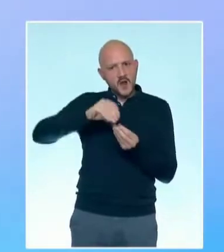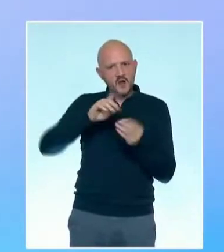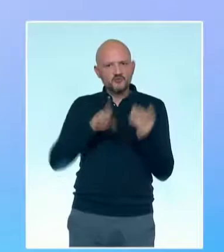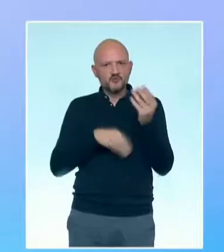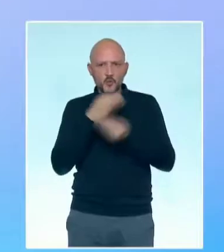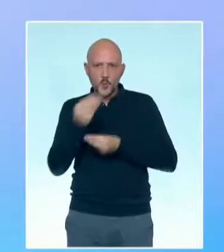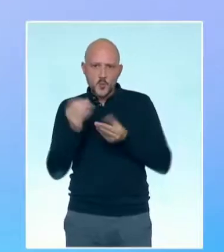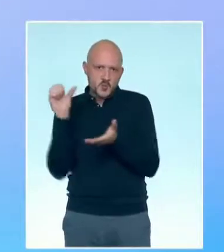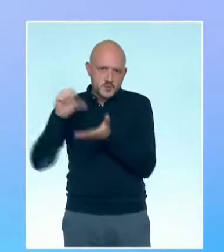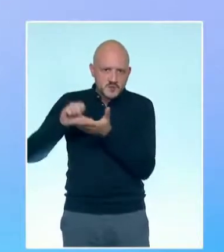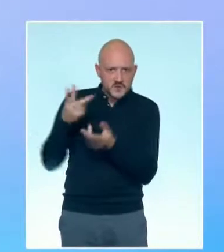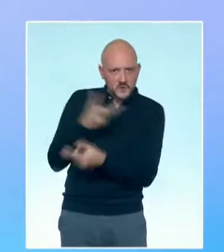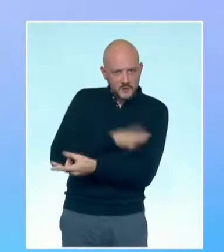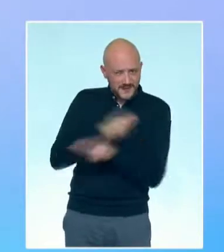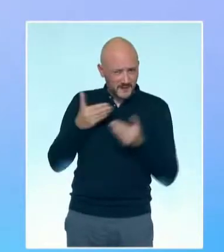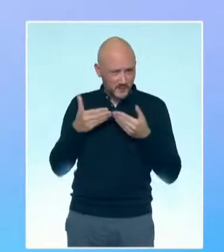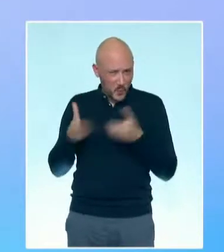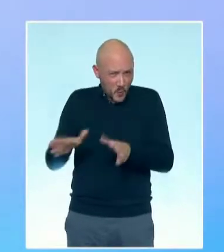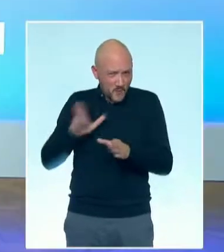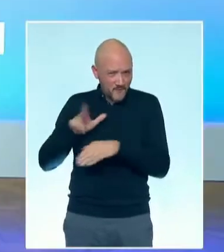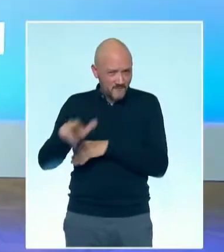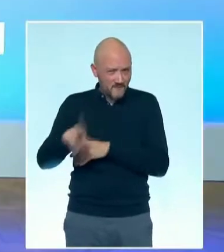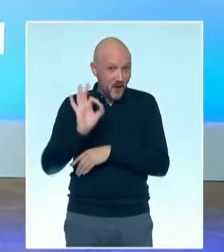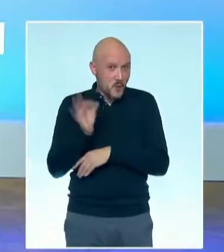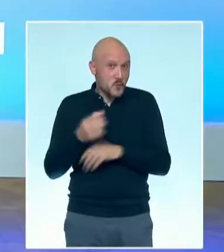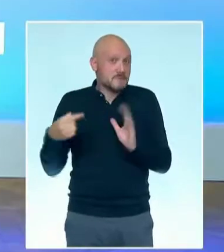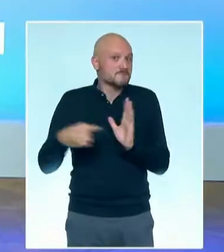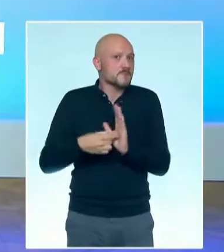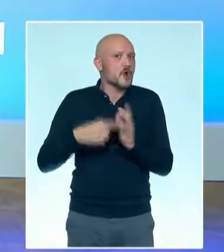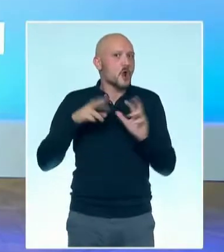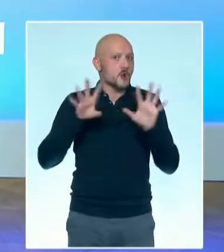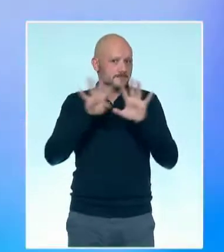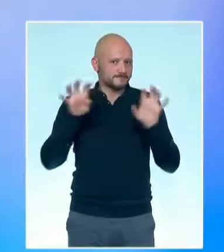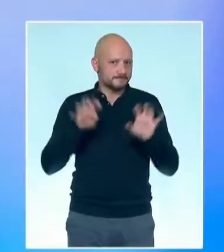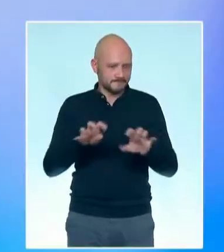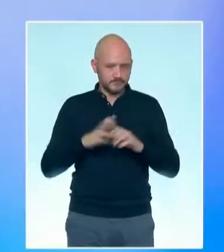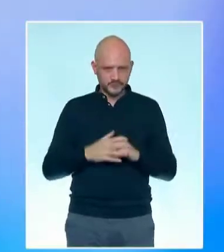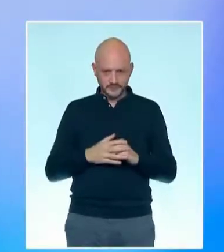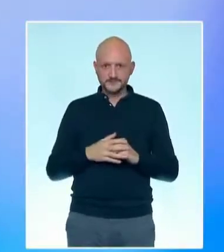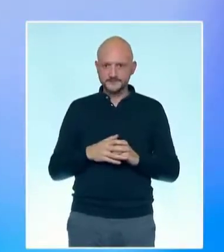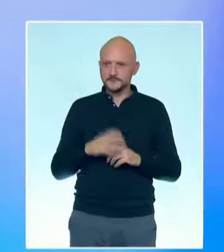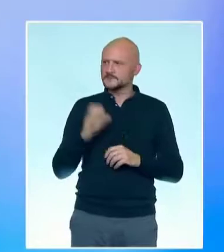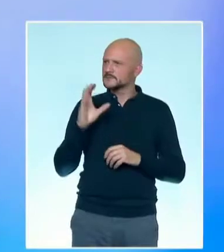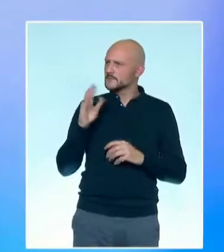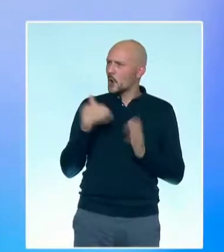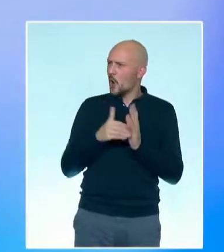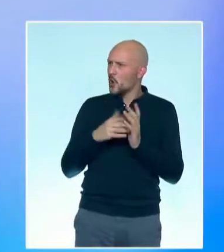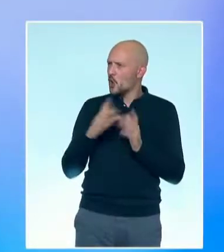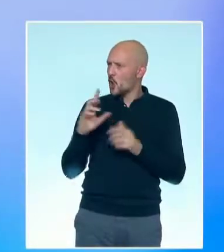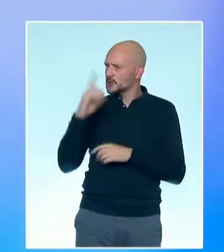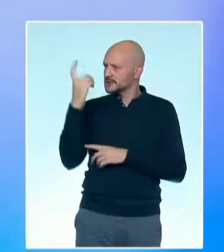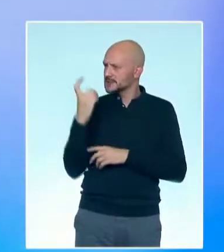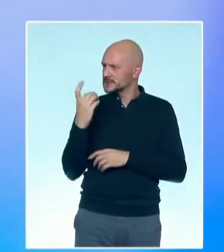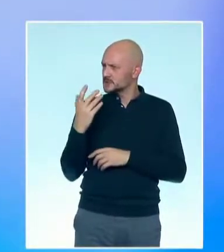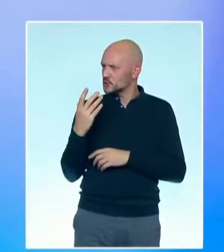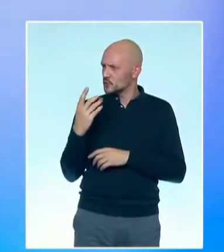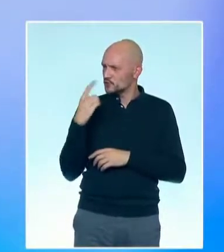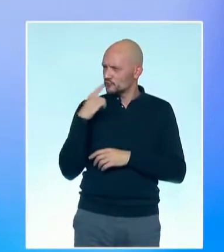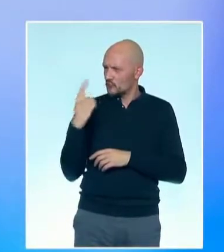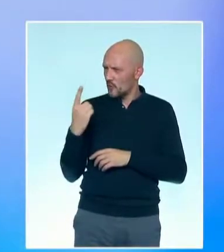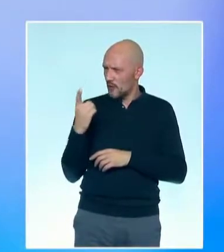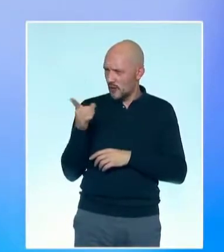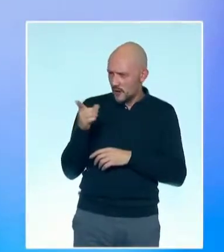Et si oui, quand? Merci. Allez, une troisième question en réponse. Il y avait monsieur Morel, j'ai vu, ou là-bas. Ah, tu le connais par son